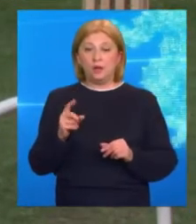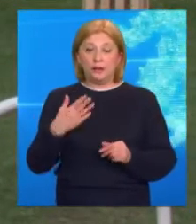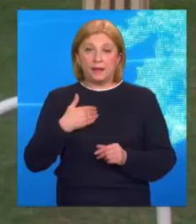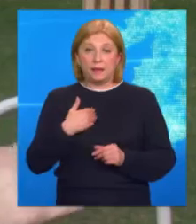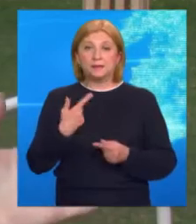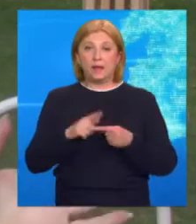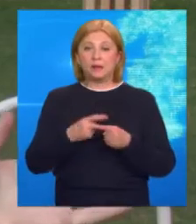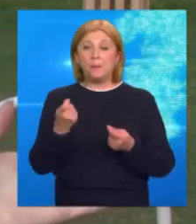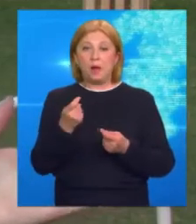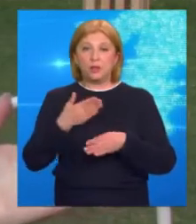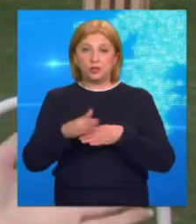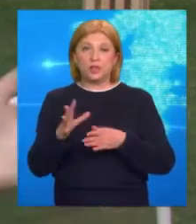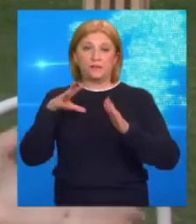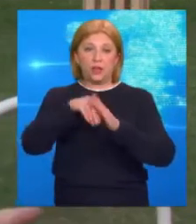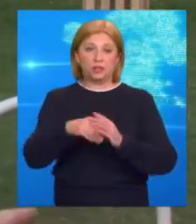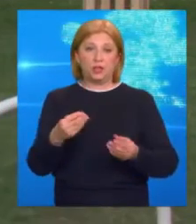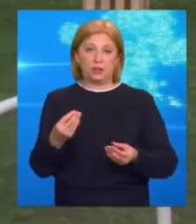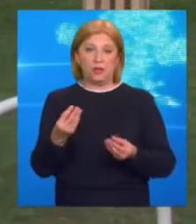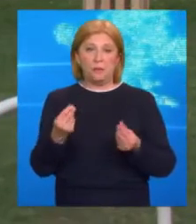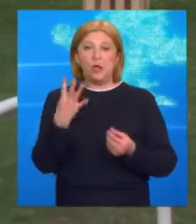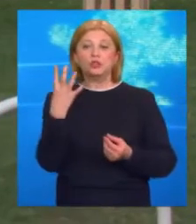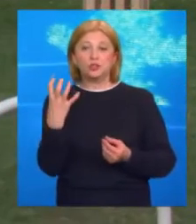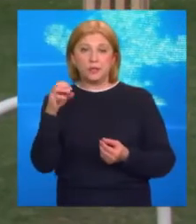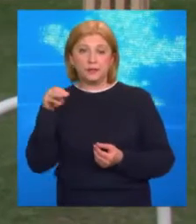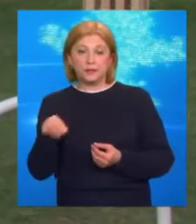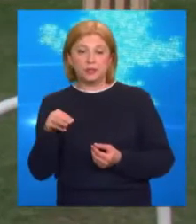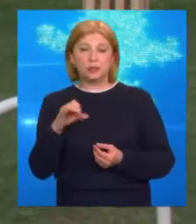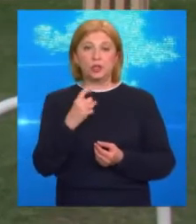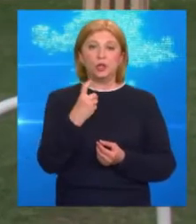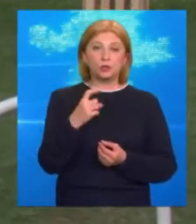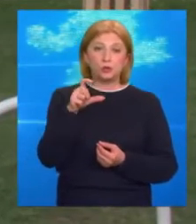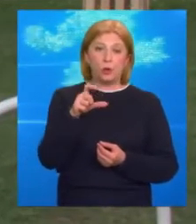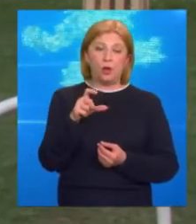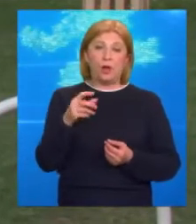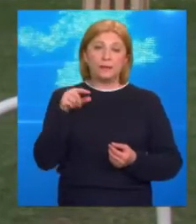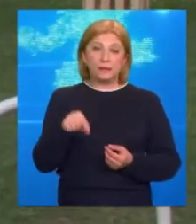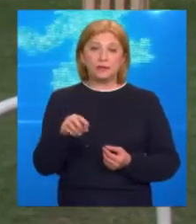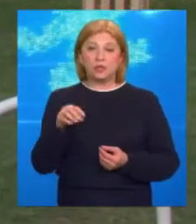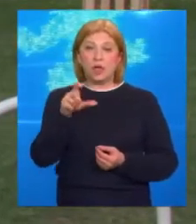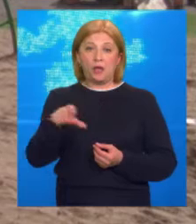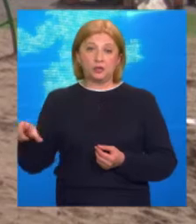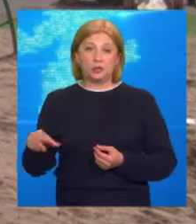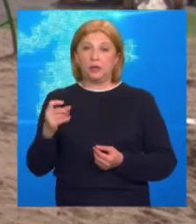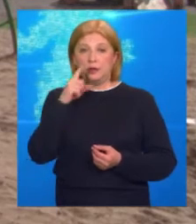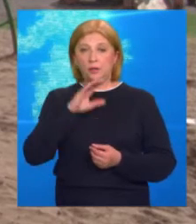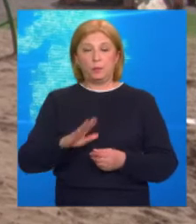это малая часть и малое вложение. То есть 400 тысяч и 100 тысяч от жителей, я считаю, что это очень даже